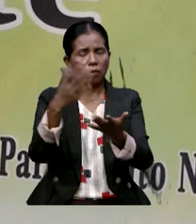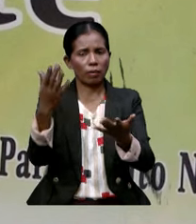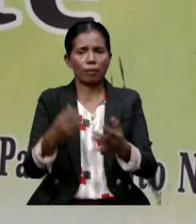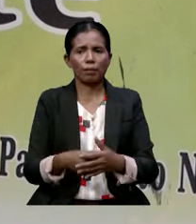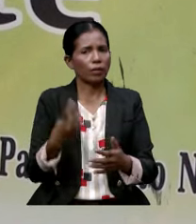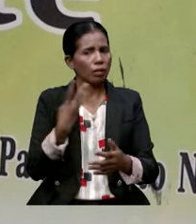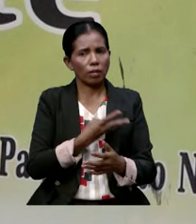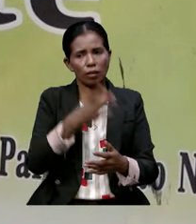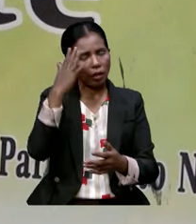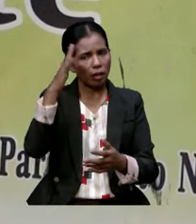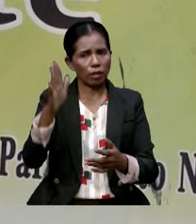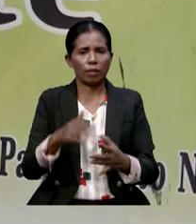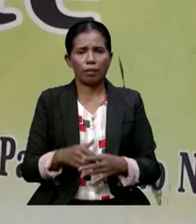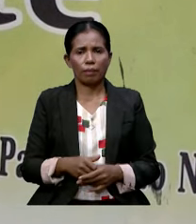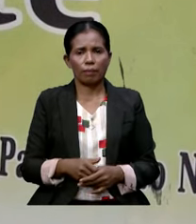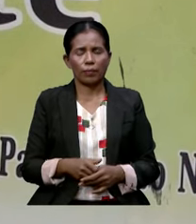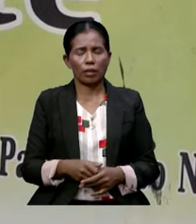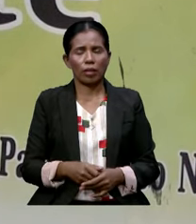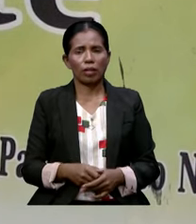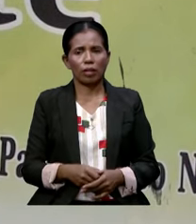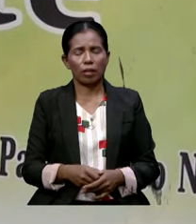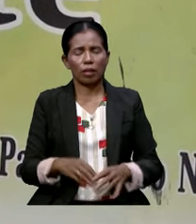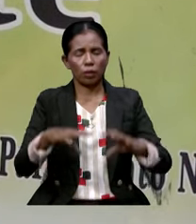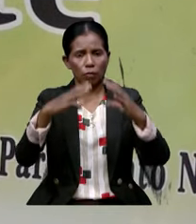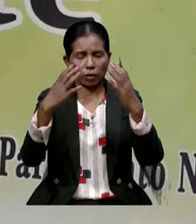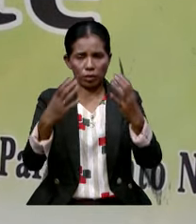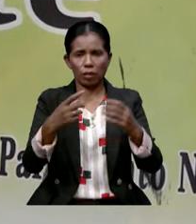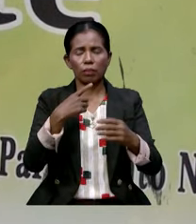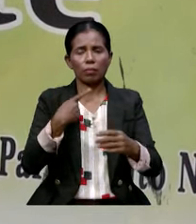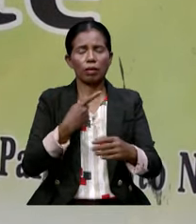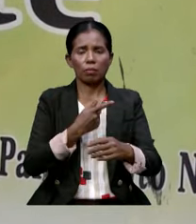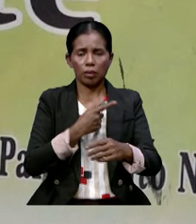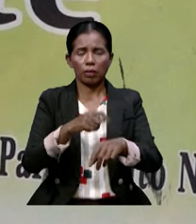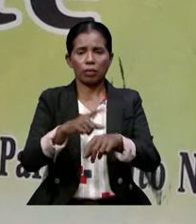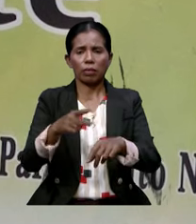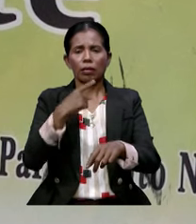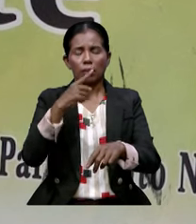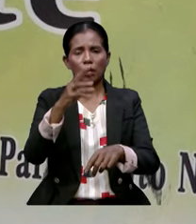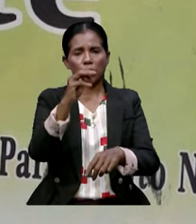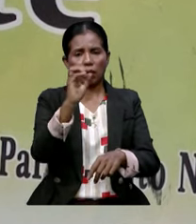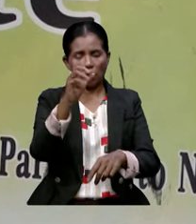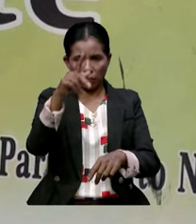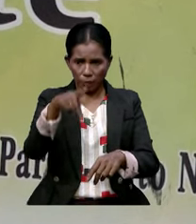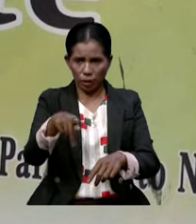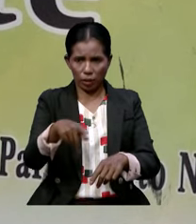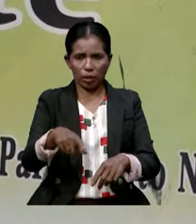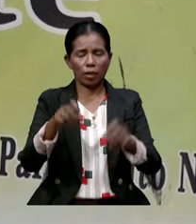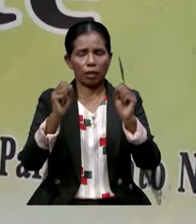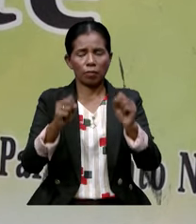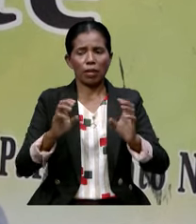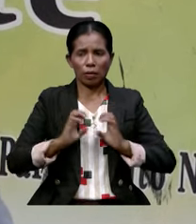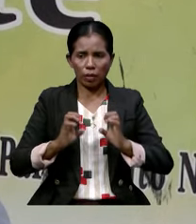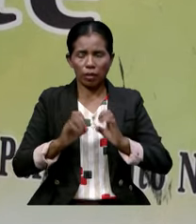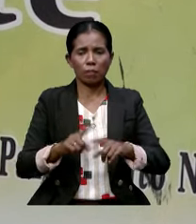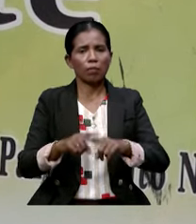lah tene. Ne duni komisau o rekomenda ba ya ministro obras publik pele mens obra bele emergensia